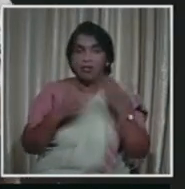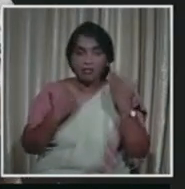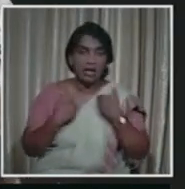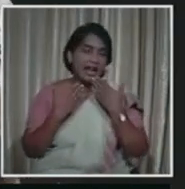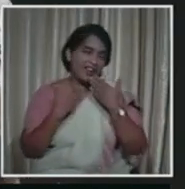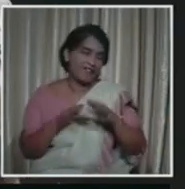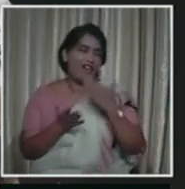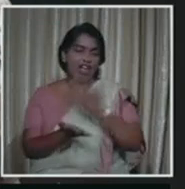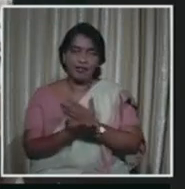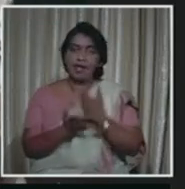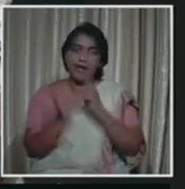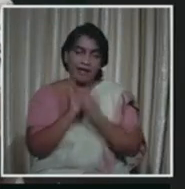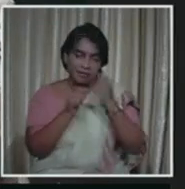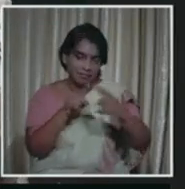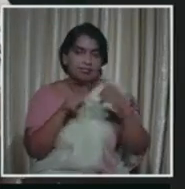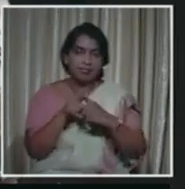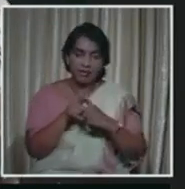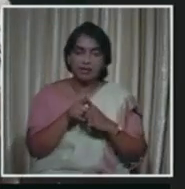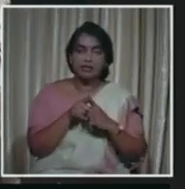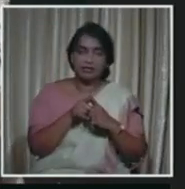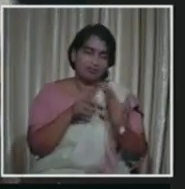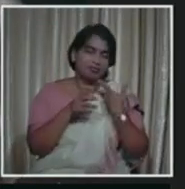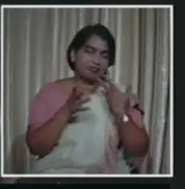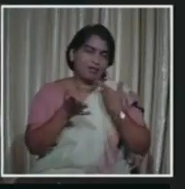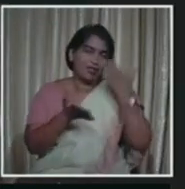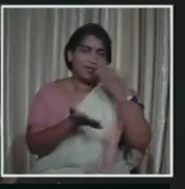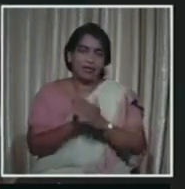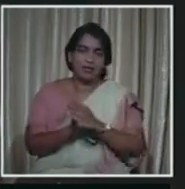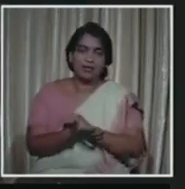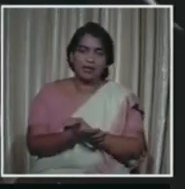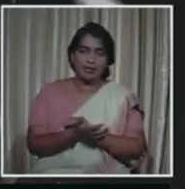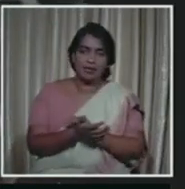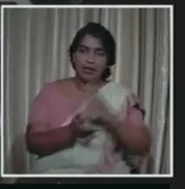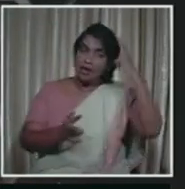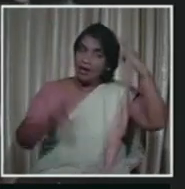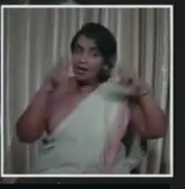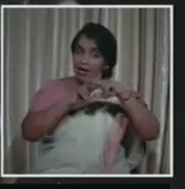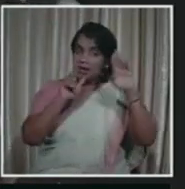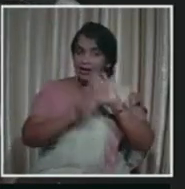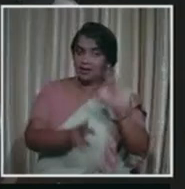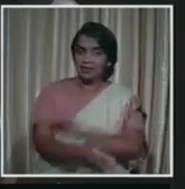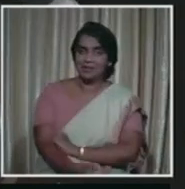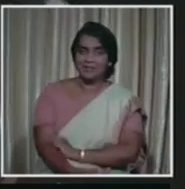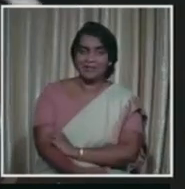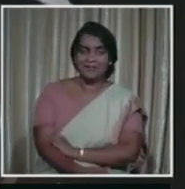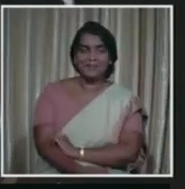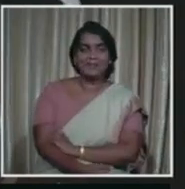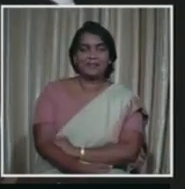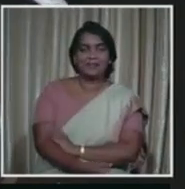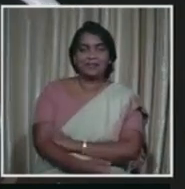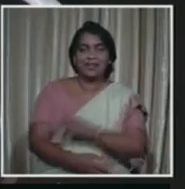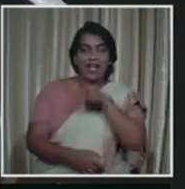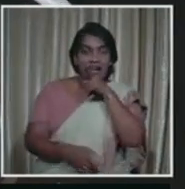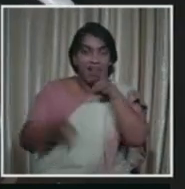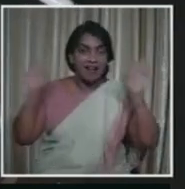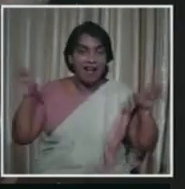ලබා ගන්න ණය හෙයා කට් එකක් ගන්න හෙයා කට් එකක් කියන්නේ මේ කොණ්ඩේ කැපීම නෙවෙයි යා අර කපුටු කක්කක්